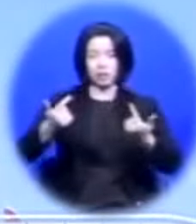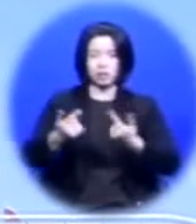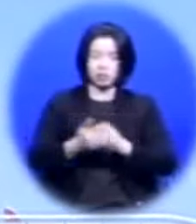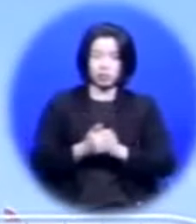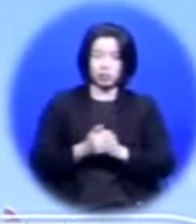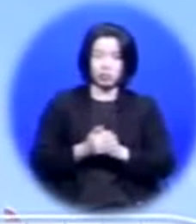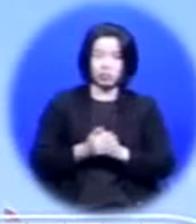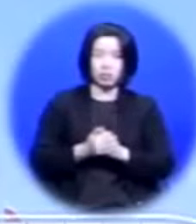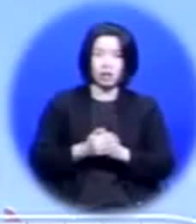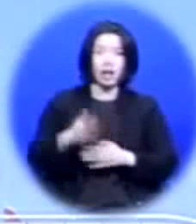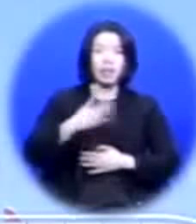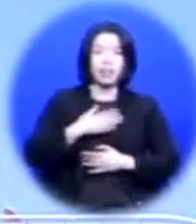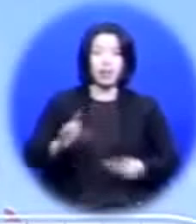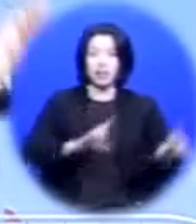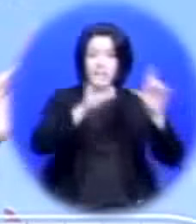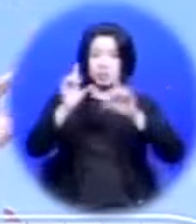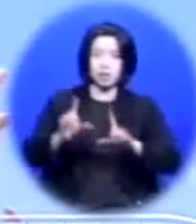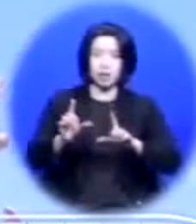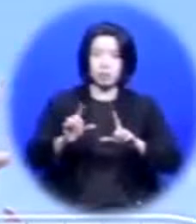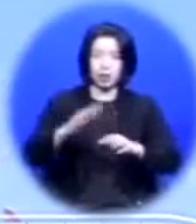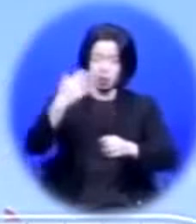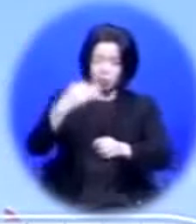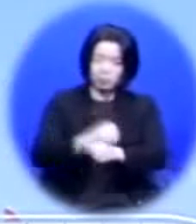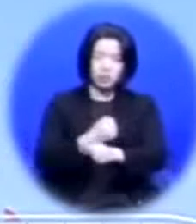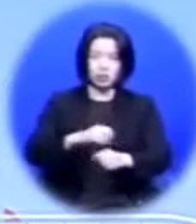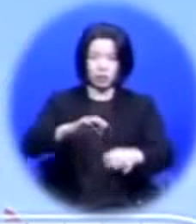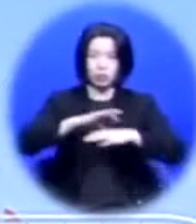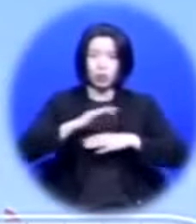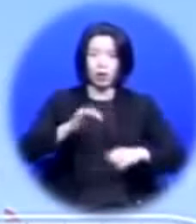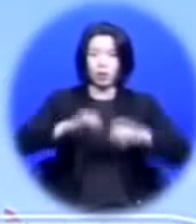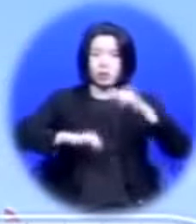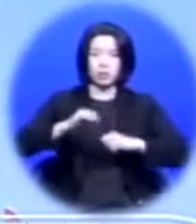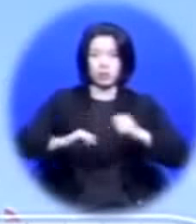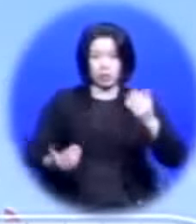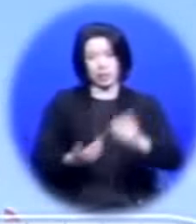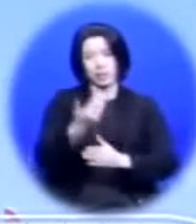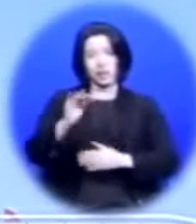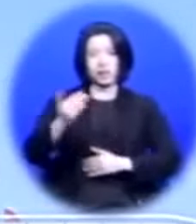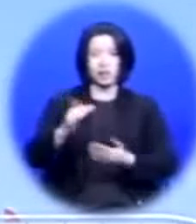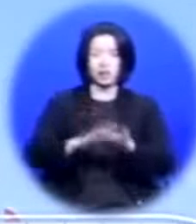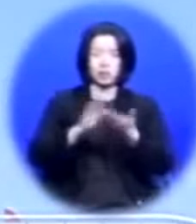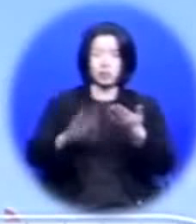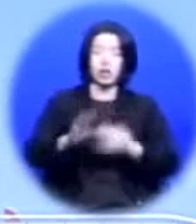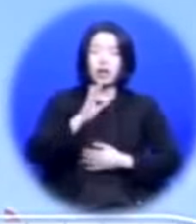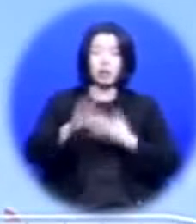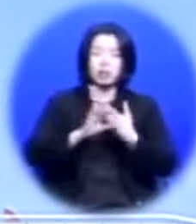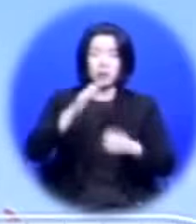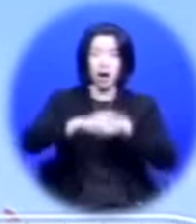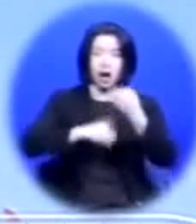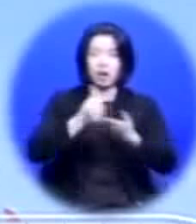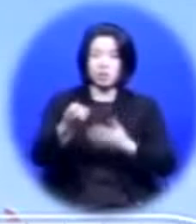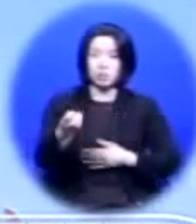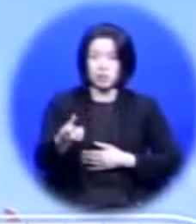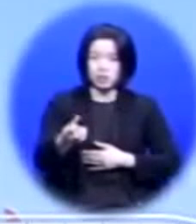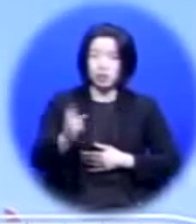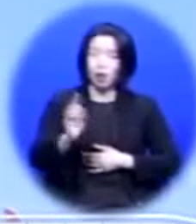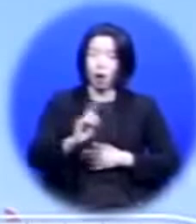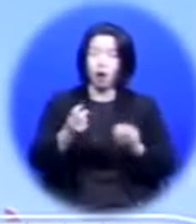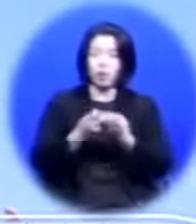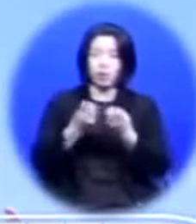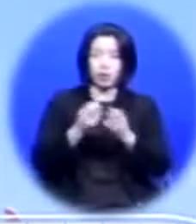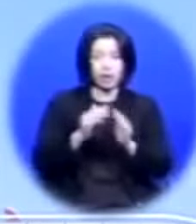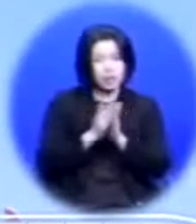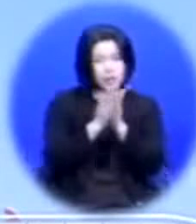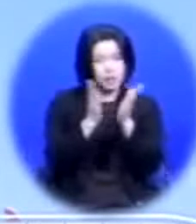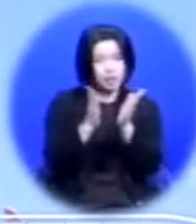않지요 내 삶에 엄청나고 놀라운 역사가 벌어집니다 그러면 하나님의 씨는 어떻게 이렇게 싹이